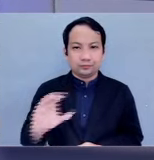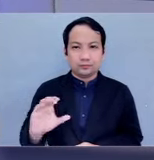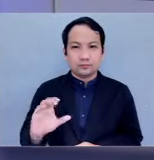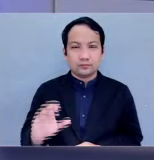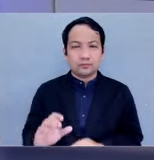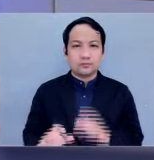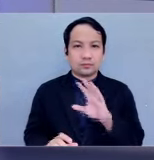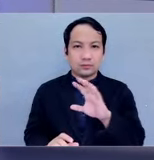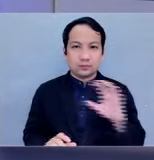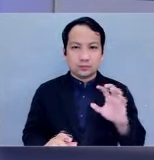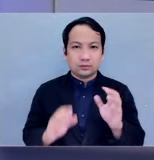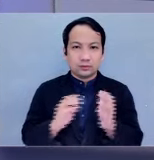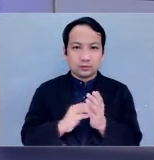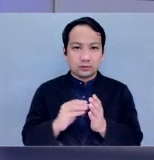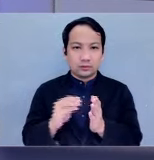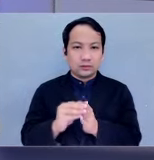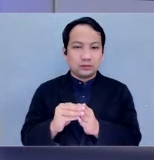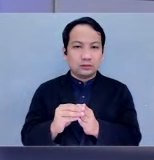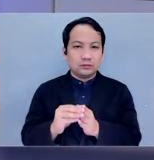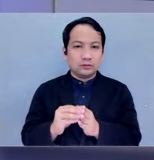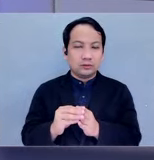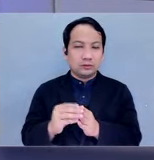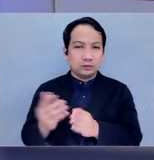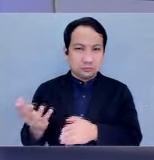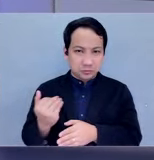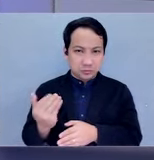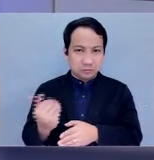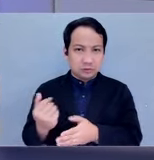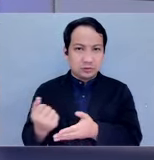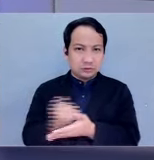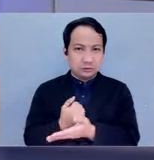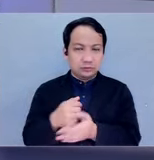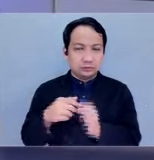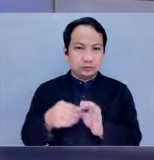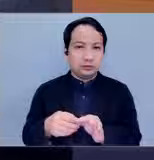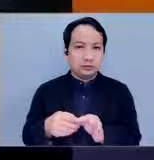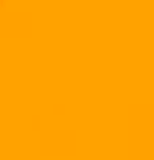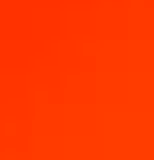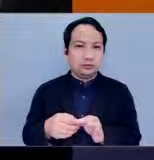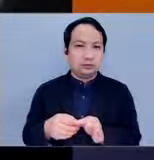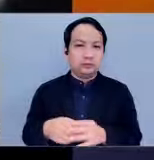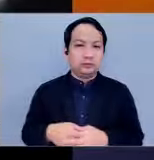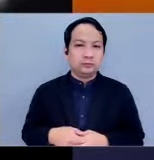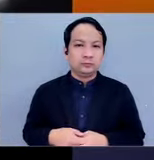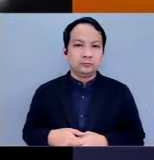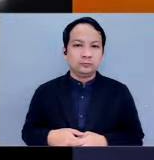ang nahutot sa kliyente. Nasa frontline ng balitang yan, si Dave Abuel.